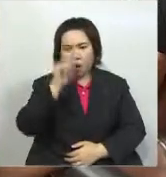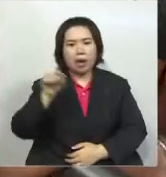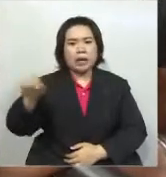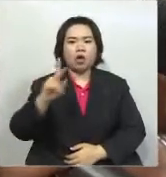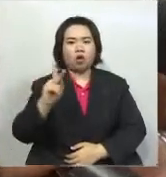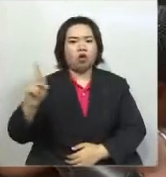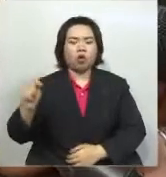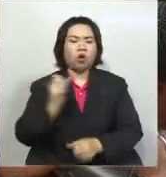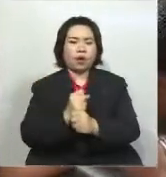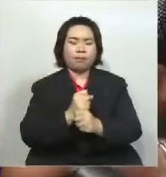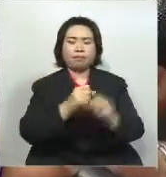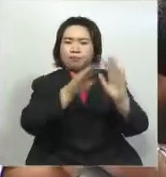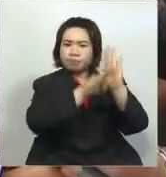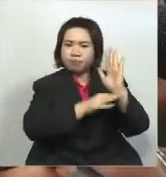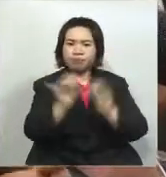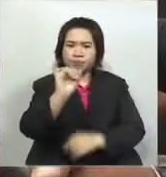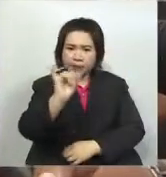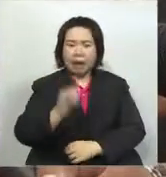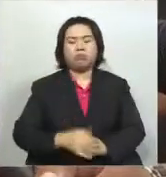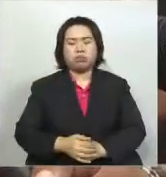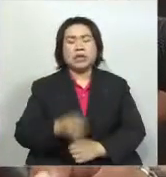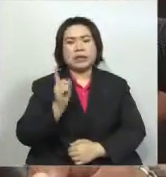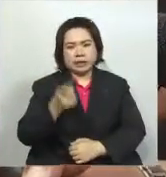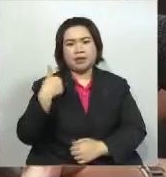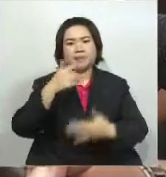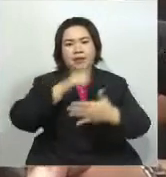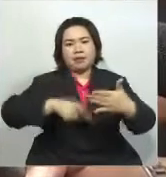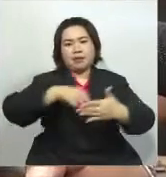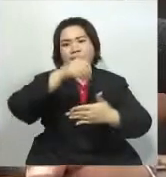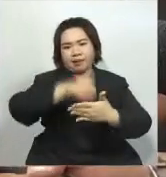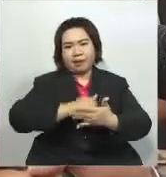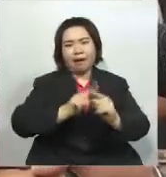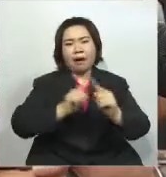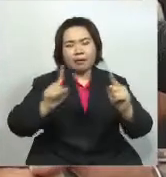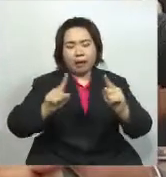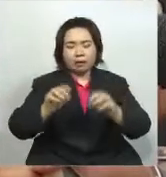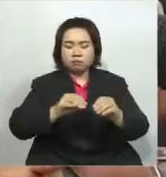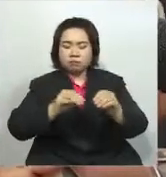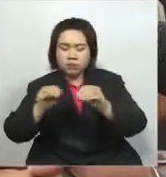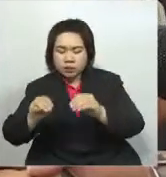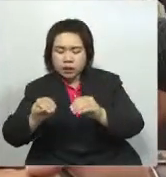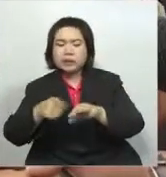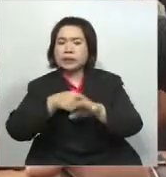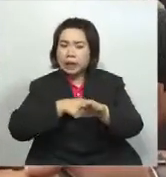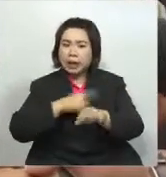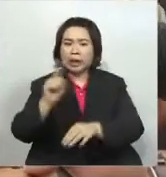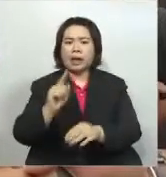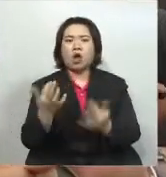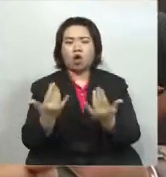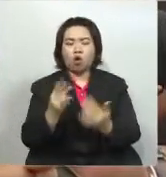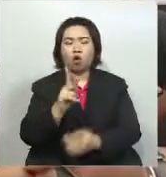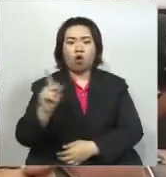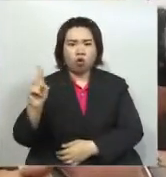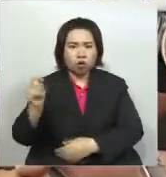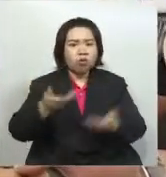ชัดเจนโดยยืนยันว่ามีการเลือกตั้งอย่างแน่นอนส่วนจะเลื่อนหรือว่าชะลอหรือไม่นั้นอันนี้กกต.จะ